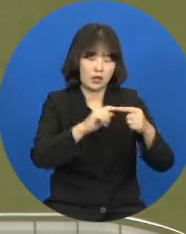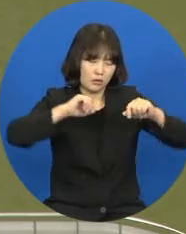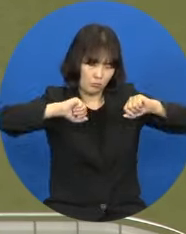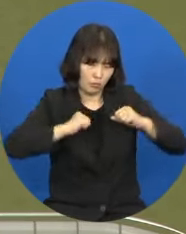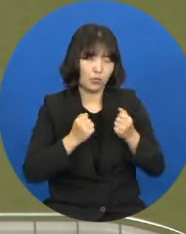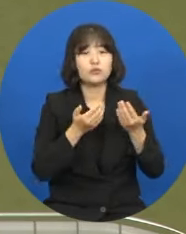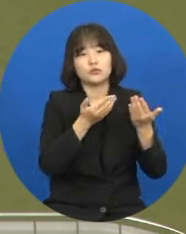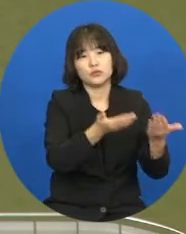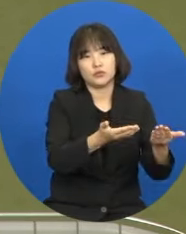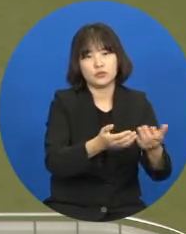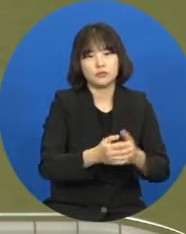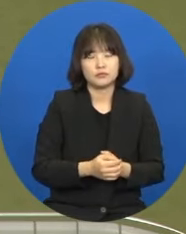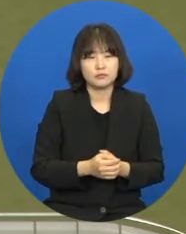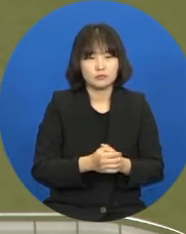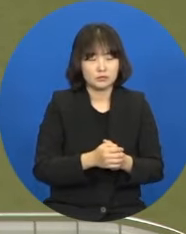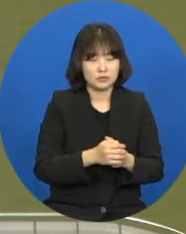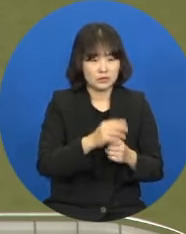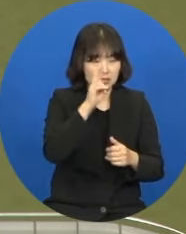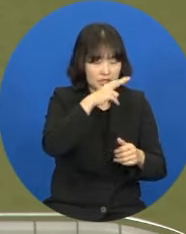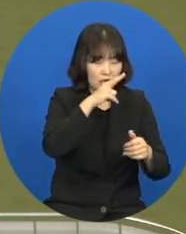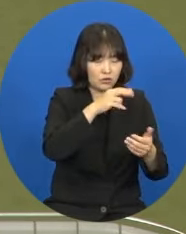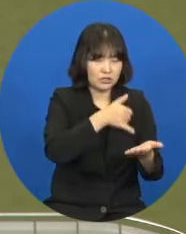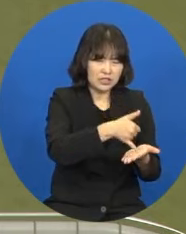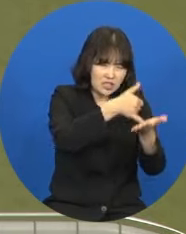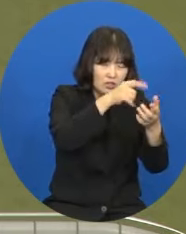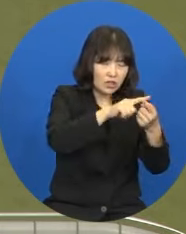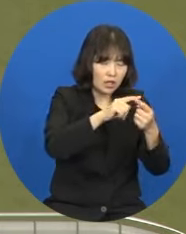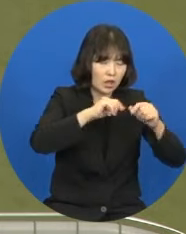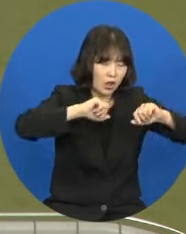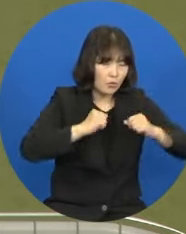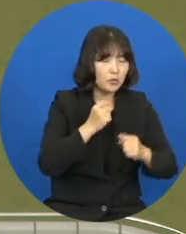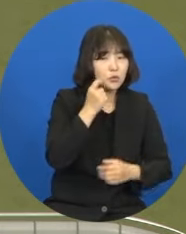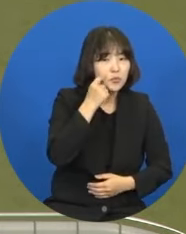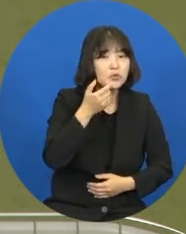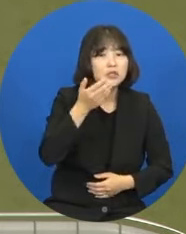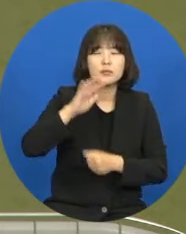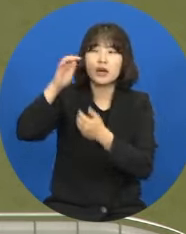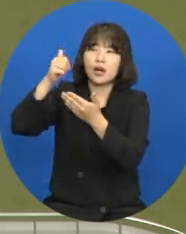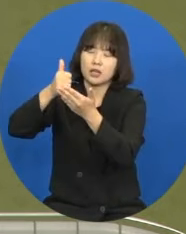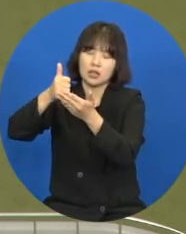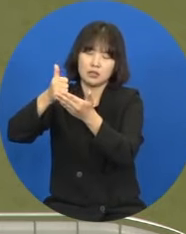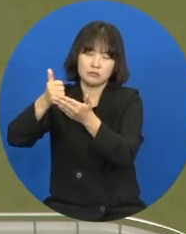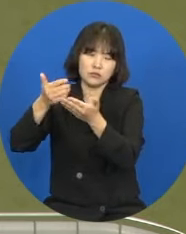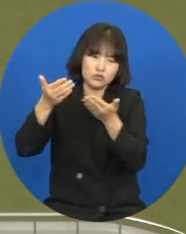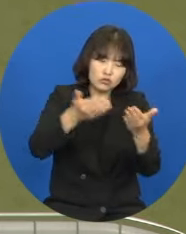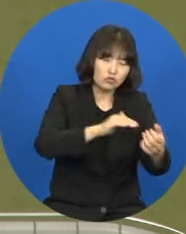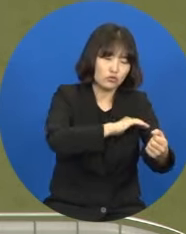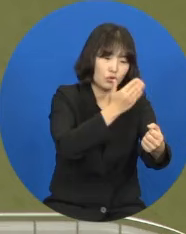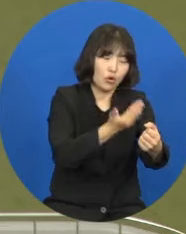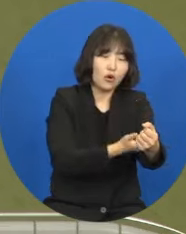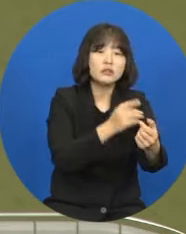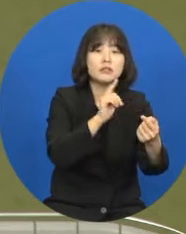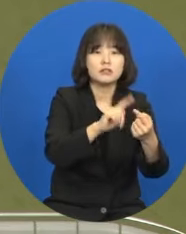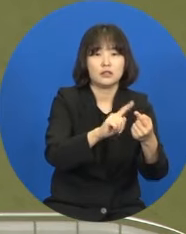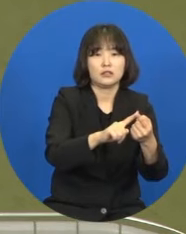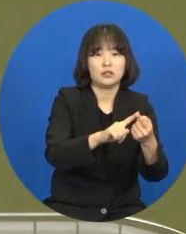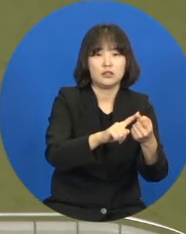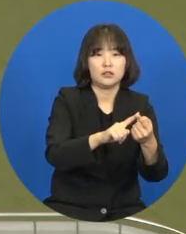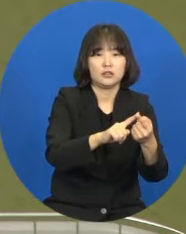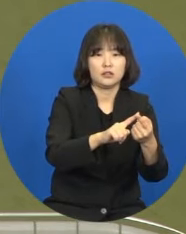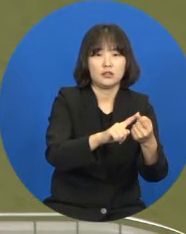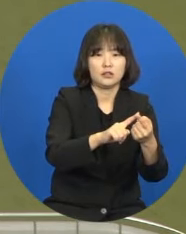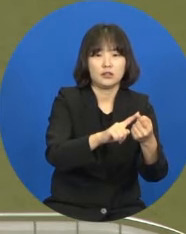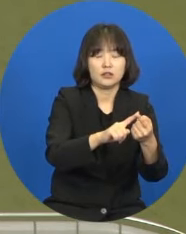거 물론 사울의 인격에 대해서 복정 수 없었지만 하나님이 세우신 권위에 대해서는 하나님께 속한 것이므 그